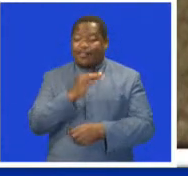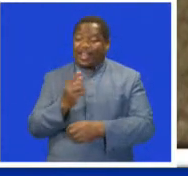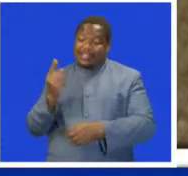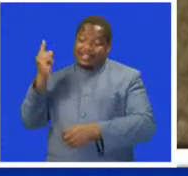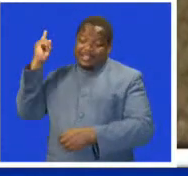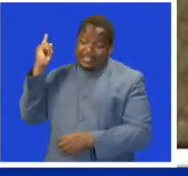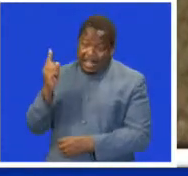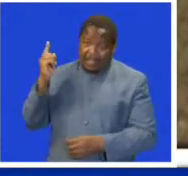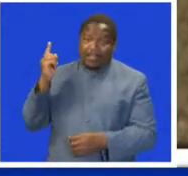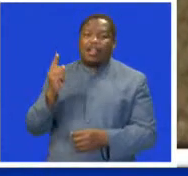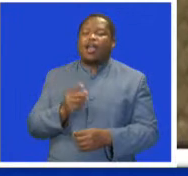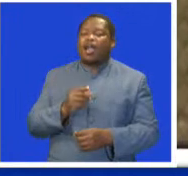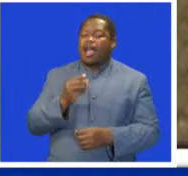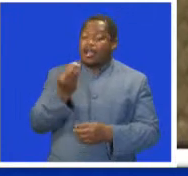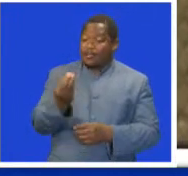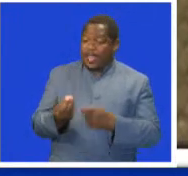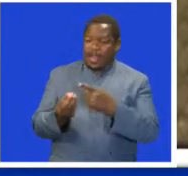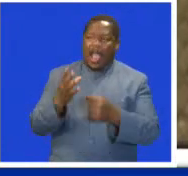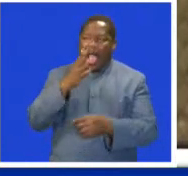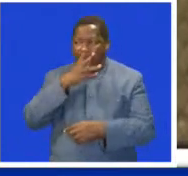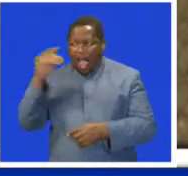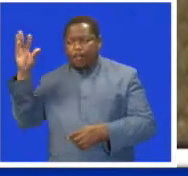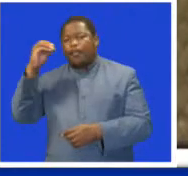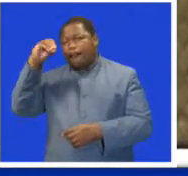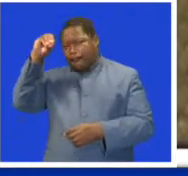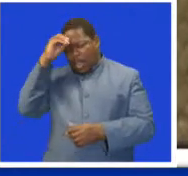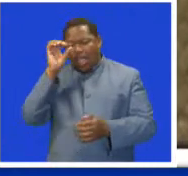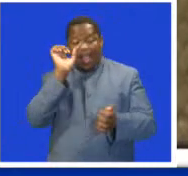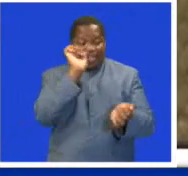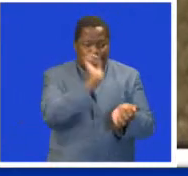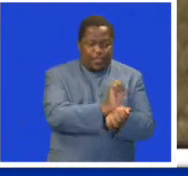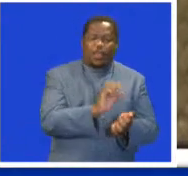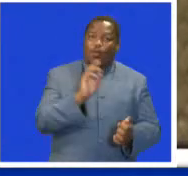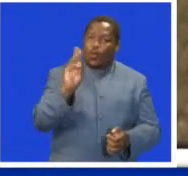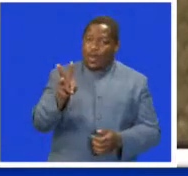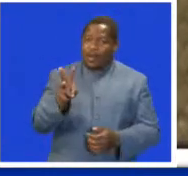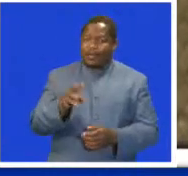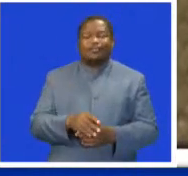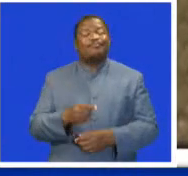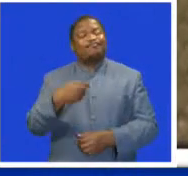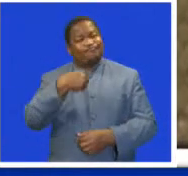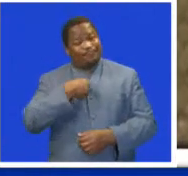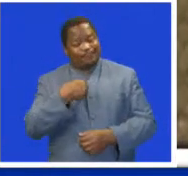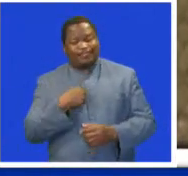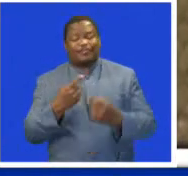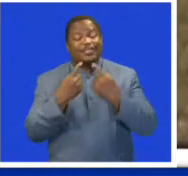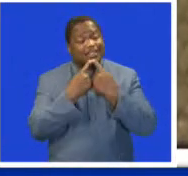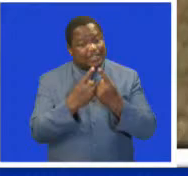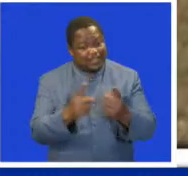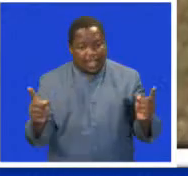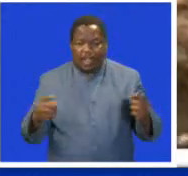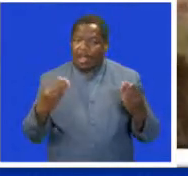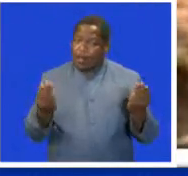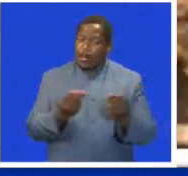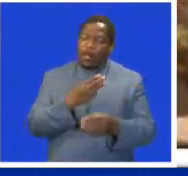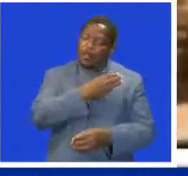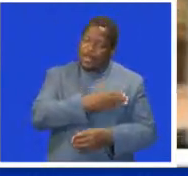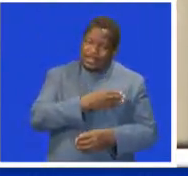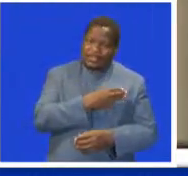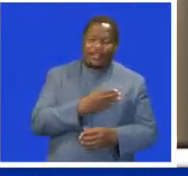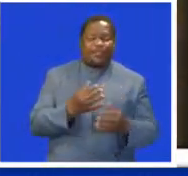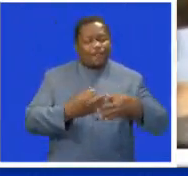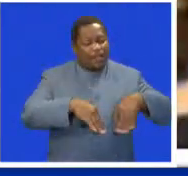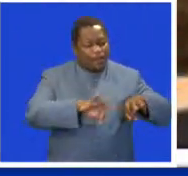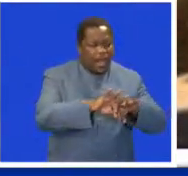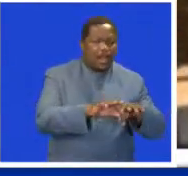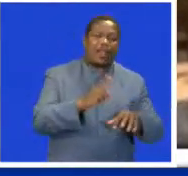kunabo malume kufuna babuke lokukhulu ngiyagcizelela ngilothi bomntwana akasathishaywa ngasa umbiko